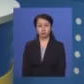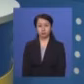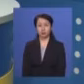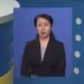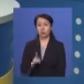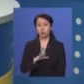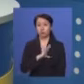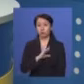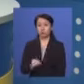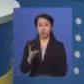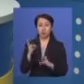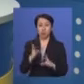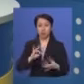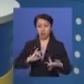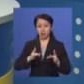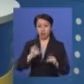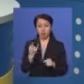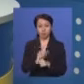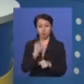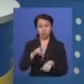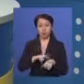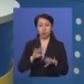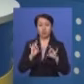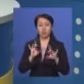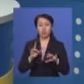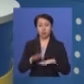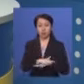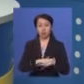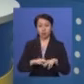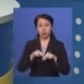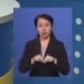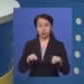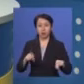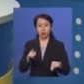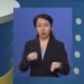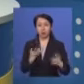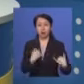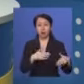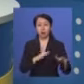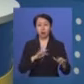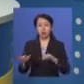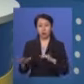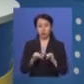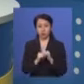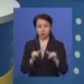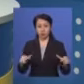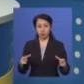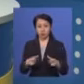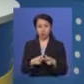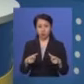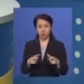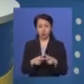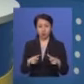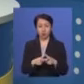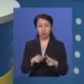О том, как не стать жертвой интернет-мошенников, полицейские рассказали жителям Петропавловска. Они организовали акцию по